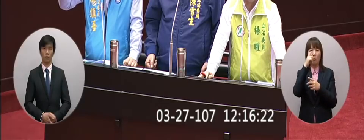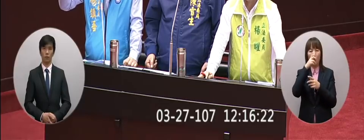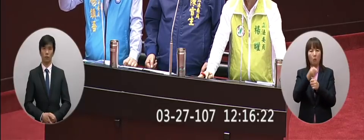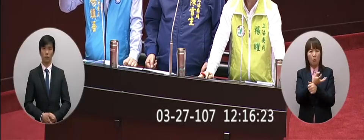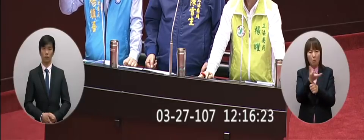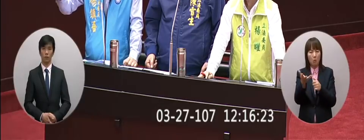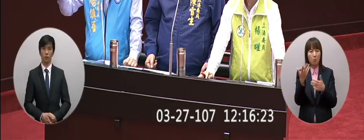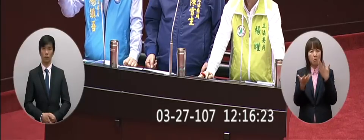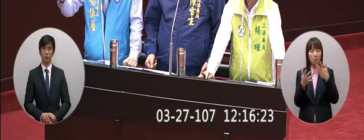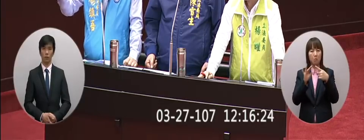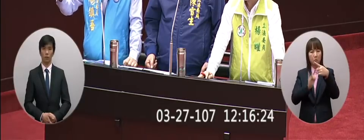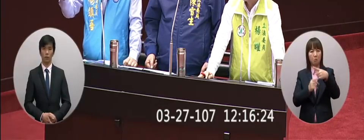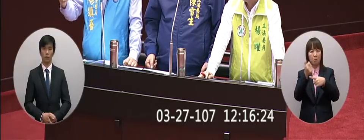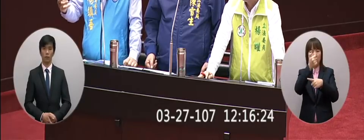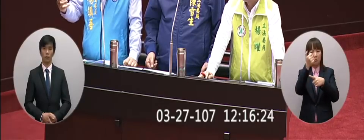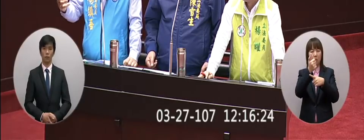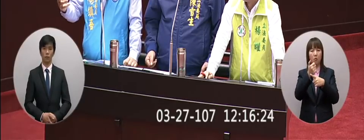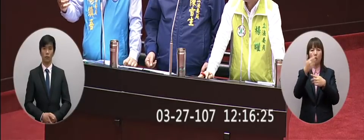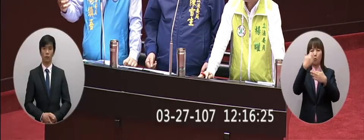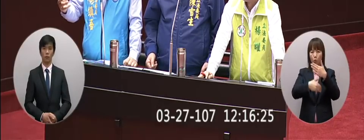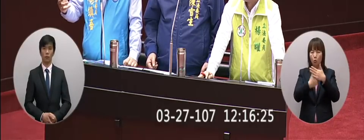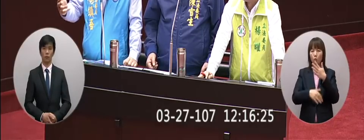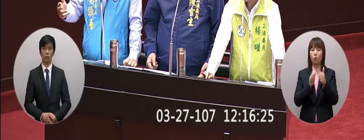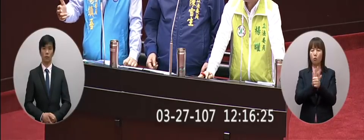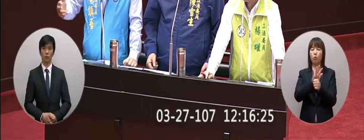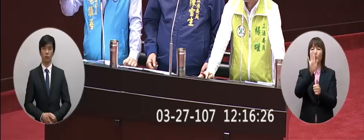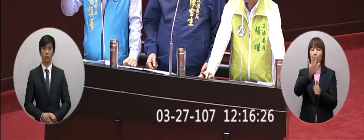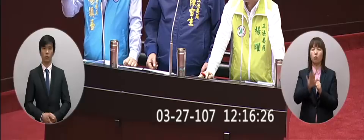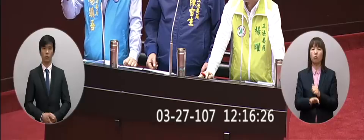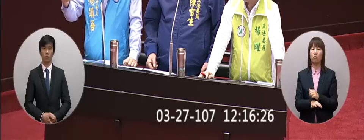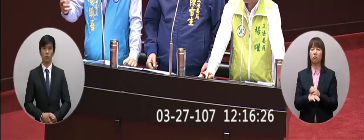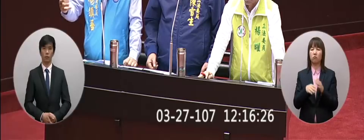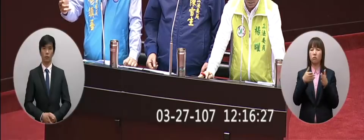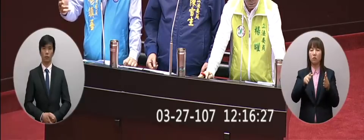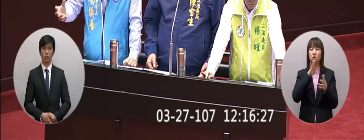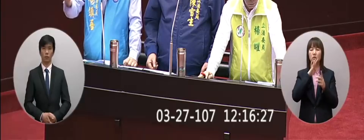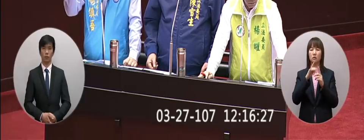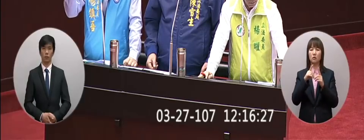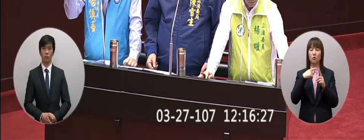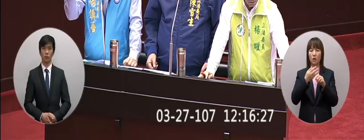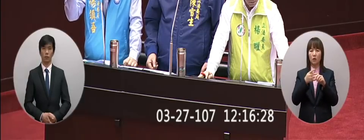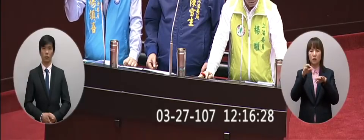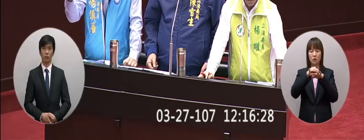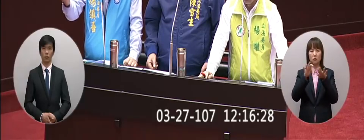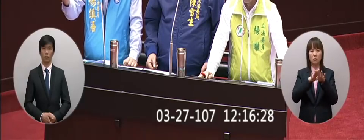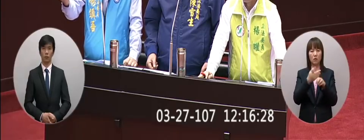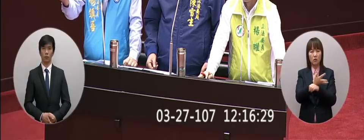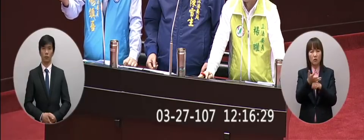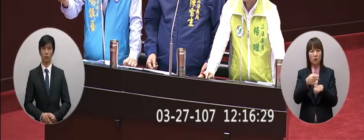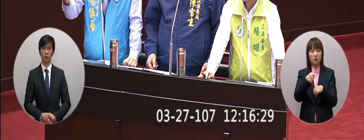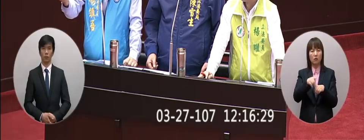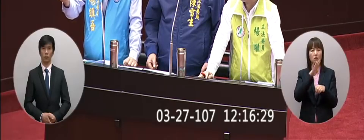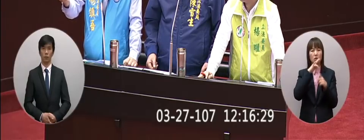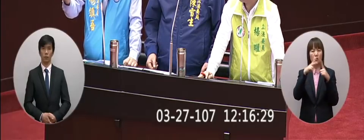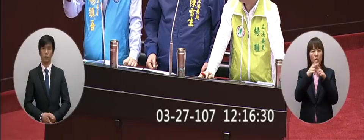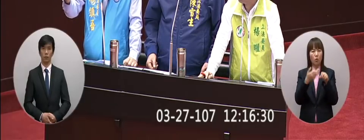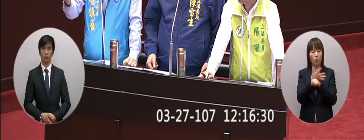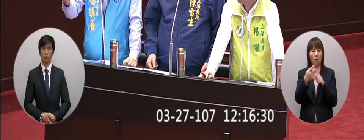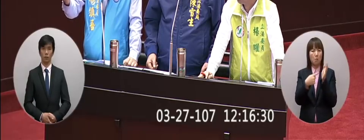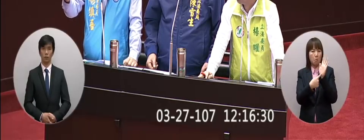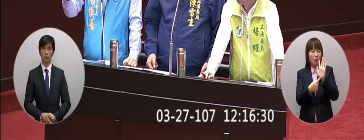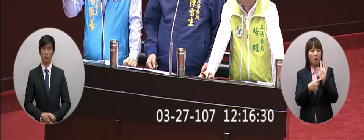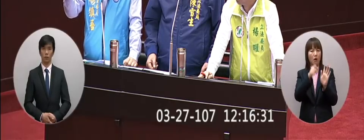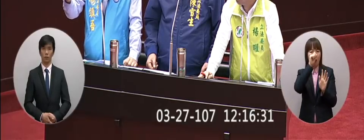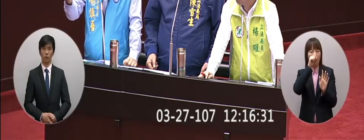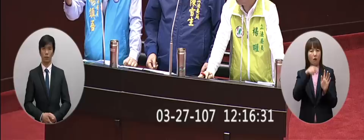过50%以上的降低。哦，作为一个低碳示范岛，这么小的一个岛，任何一个这样的